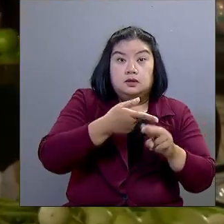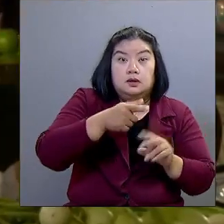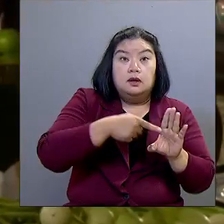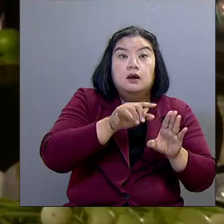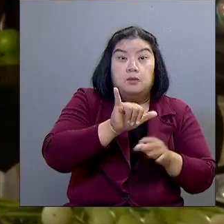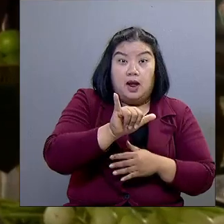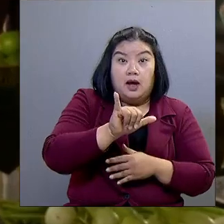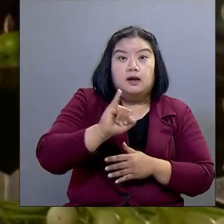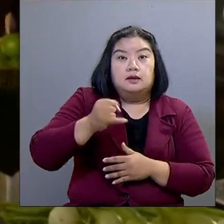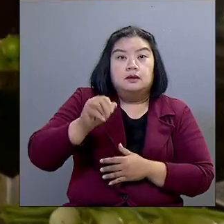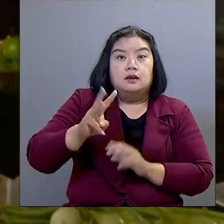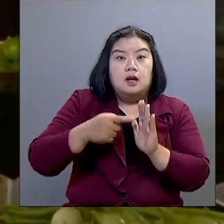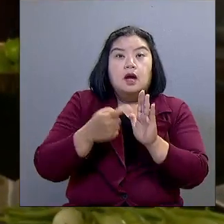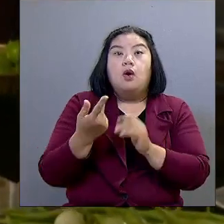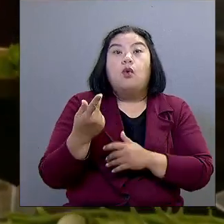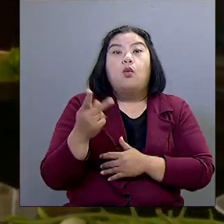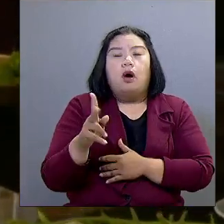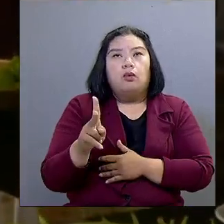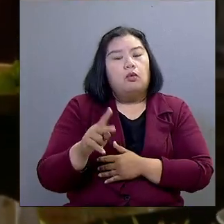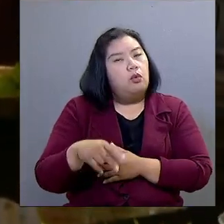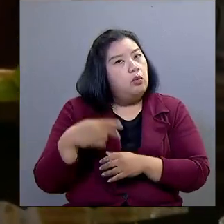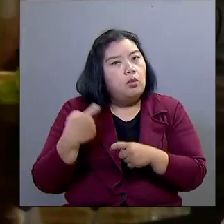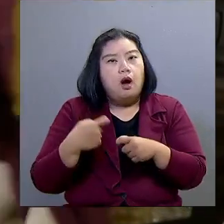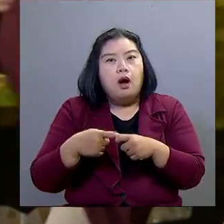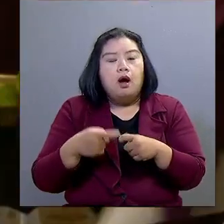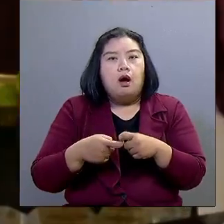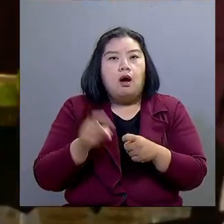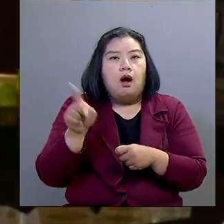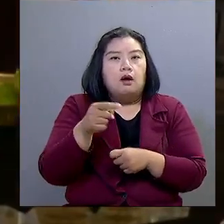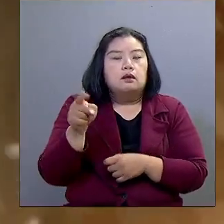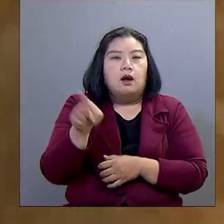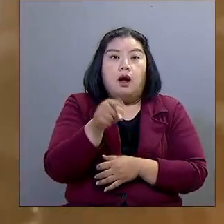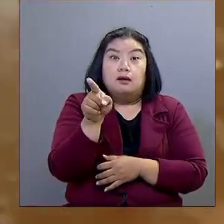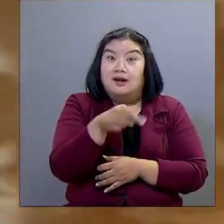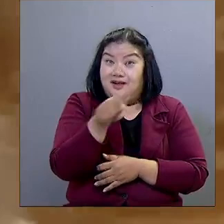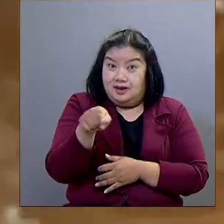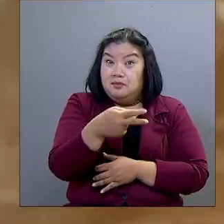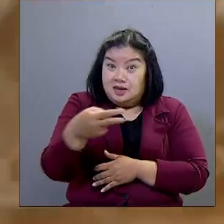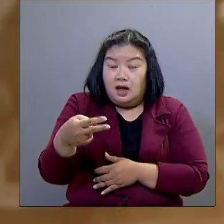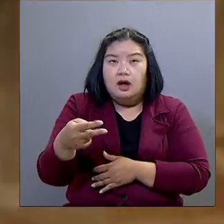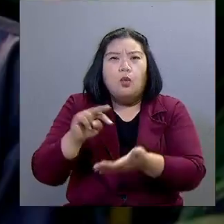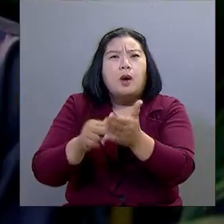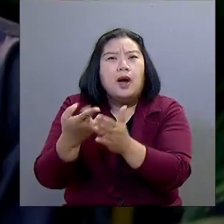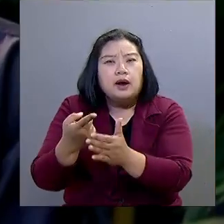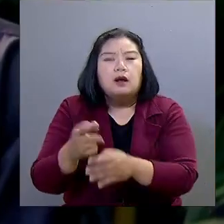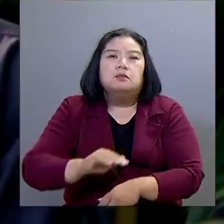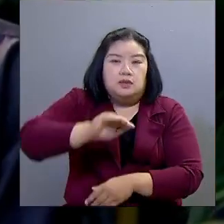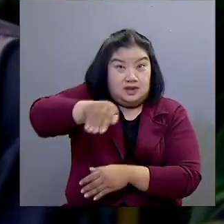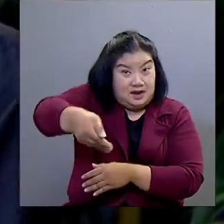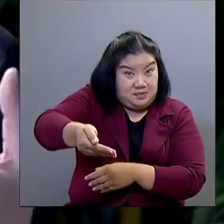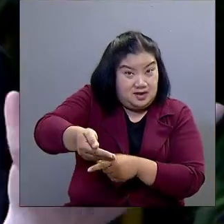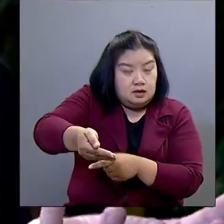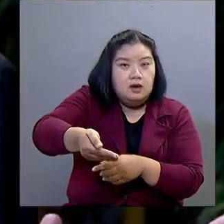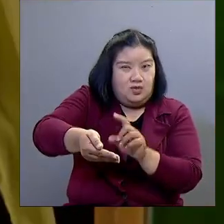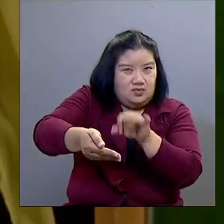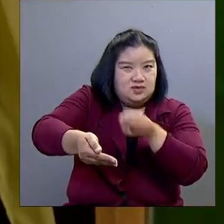วักคือแค่ชื่อก็ยากแล้วภาษาอังกฤษจะใช้คำว่าอะไรจวักมันเป็นอุปกรณ์หนึ่งที่ใช้ในครัวใช่ไหมครับเราก็อาจจะไปเซิร์ชคำภาษาอังกฤษมา